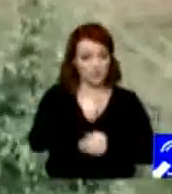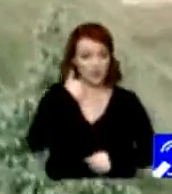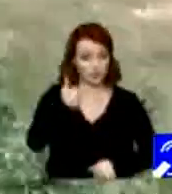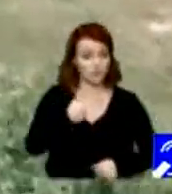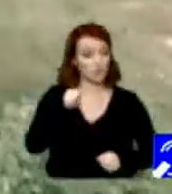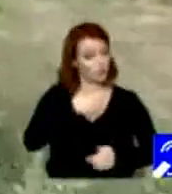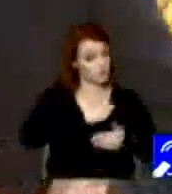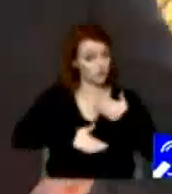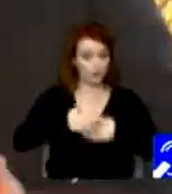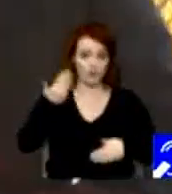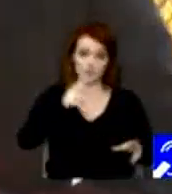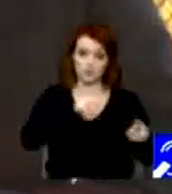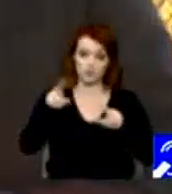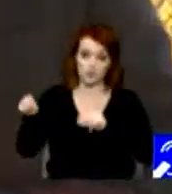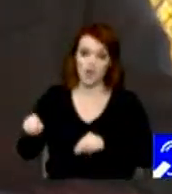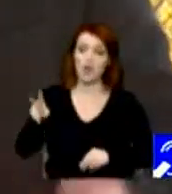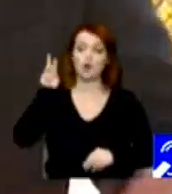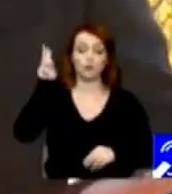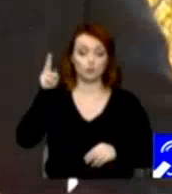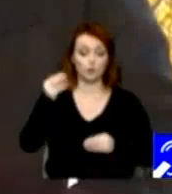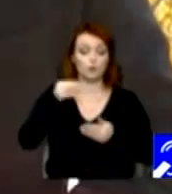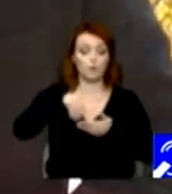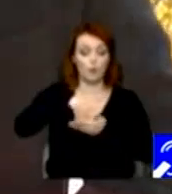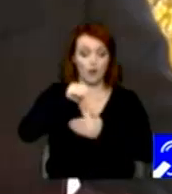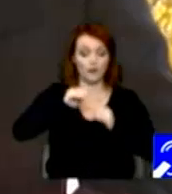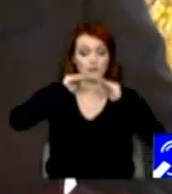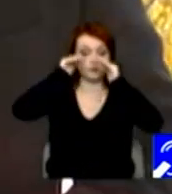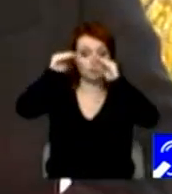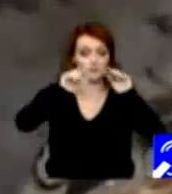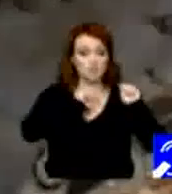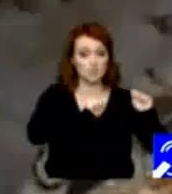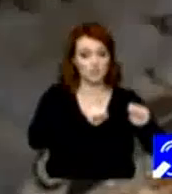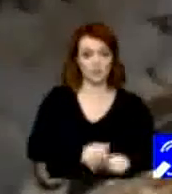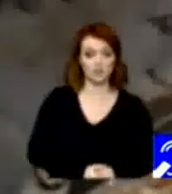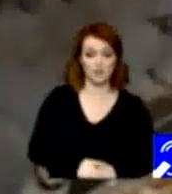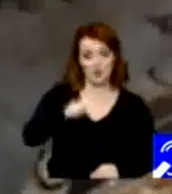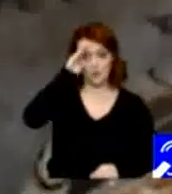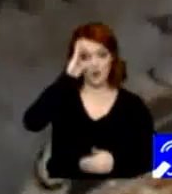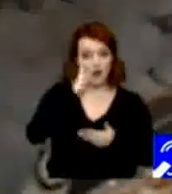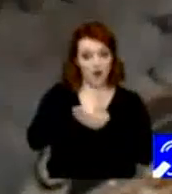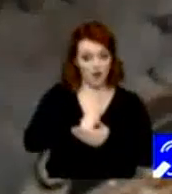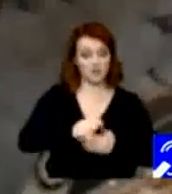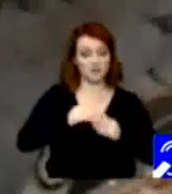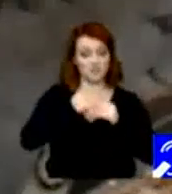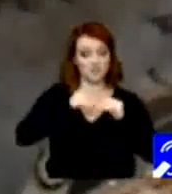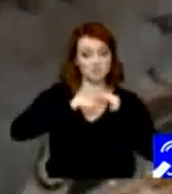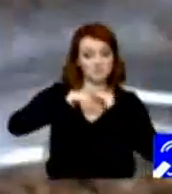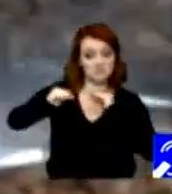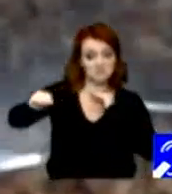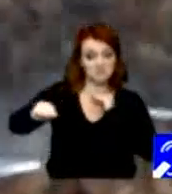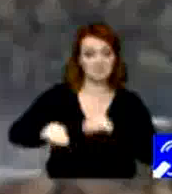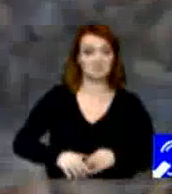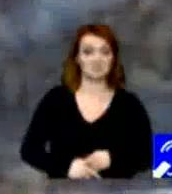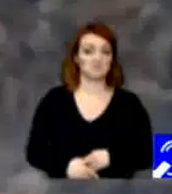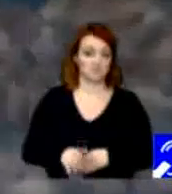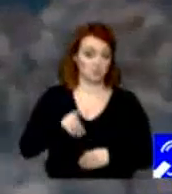se pot bucura de succes Liliana Florea are o livadă de peste 150 de g rare Și reușește să cucerească nu doar